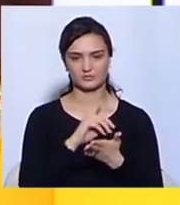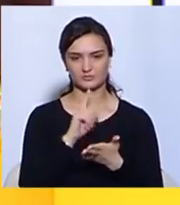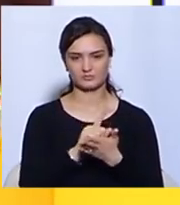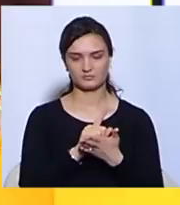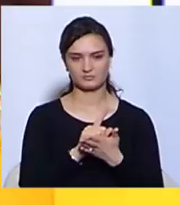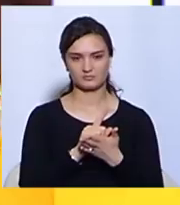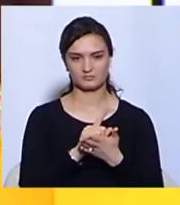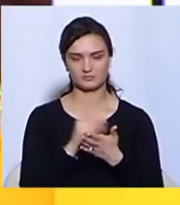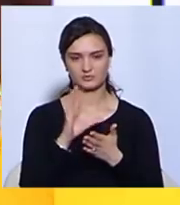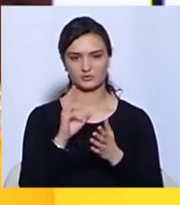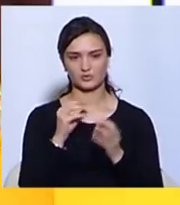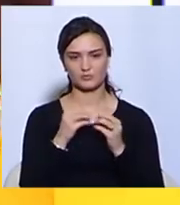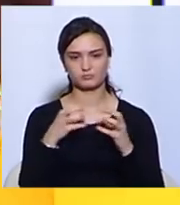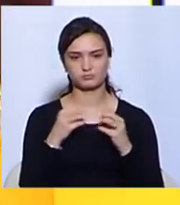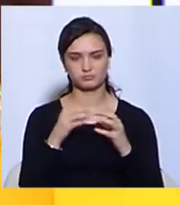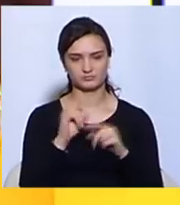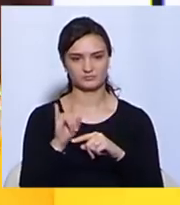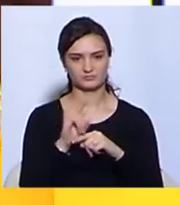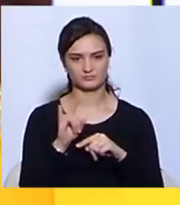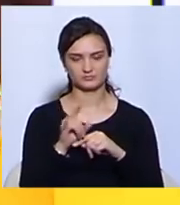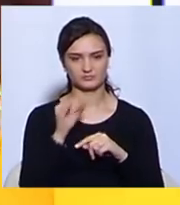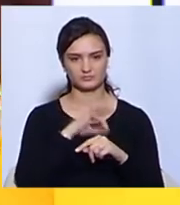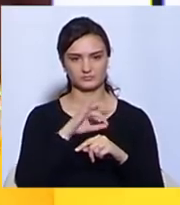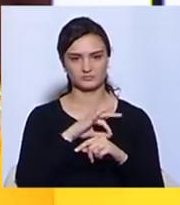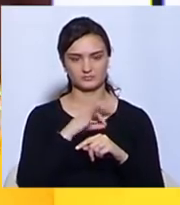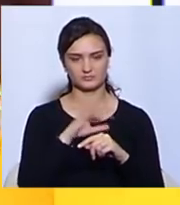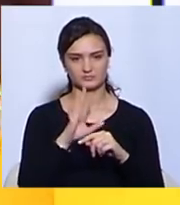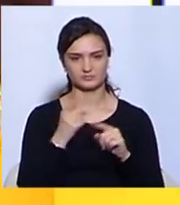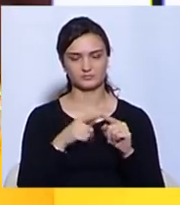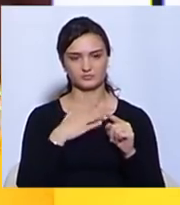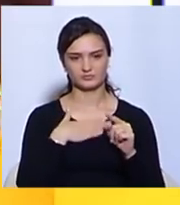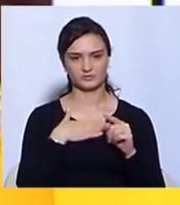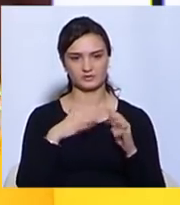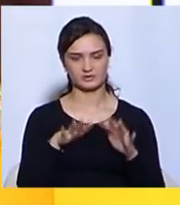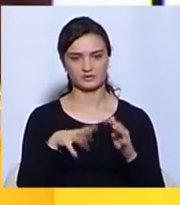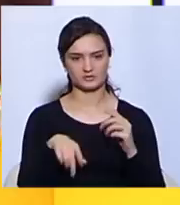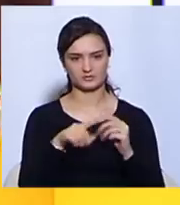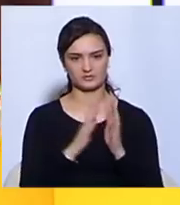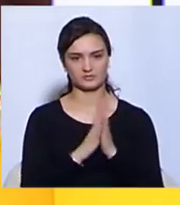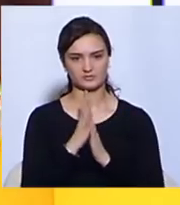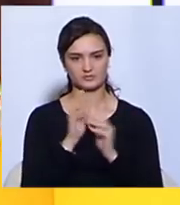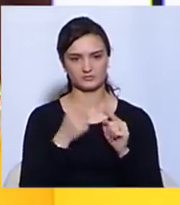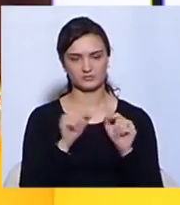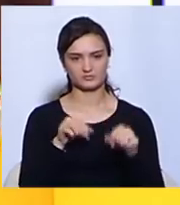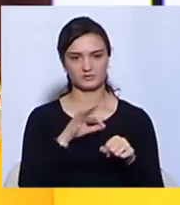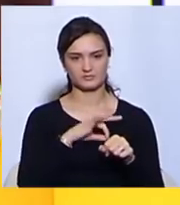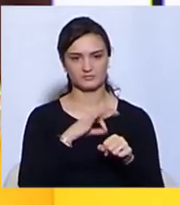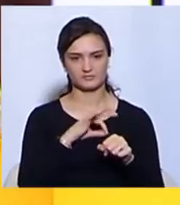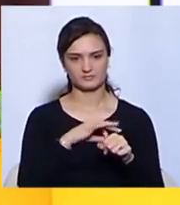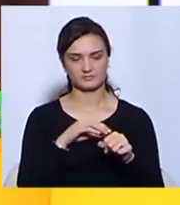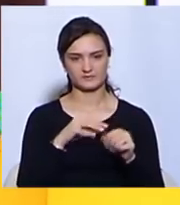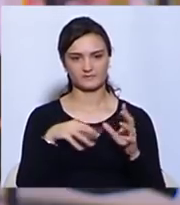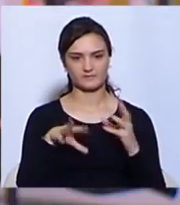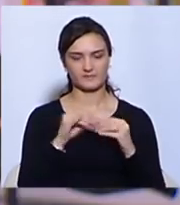აუცილებელი გენმოდიფიცირებული სოიოს პროდუქტები უკონტროლოდ მოიხმაროთ ასე შემთხვევაში, ჩვენს ტერიტორიაზე მოდის სოიო და შეგვიძლია გამოვიყენოთ.